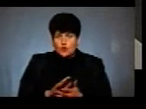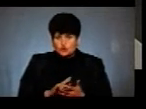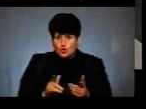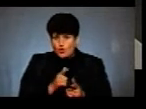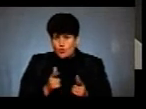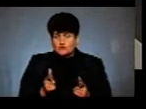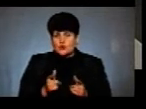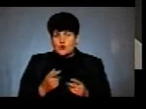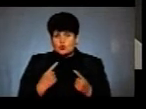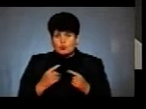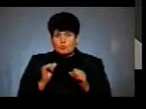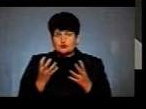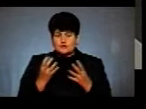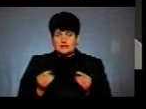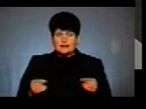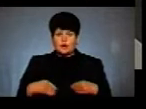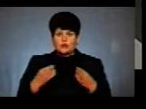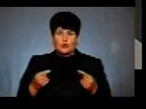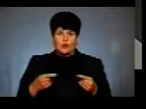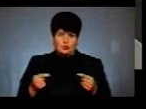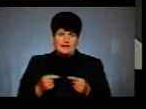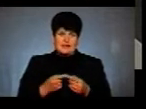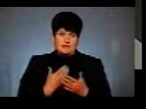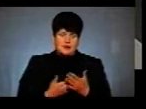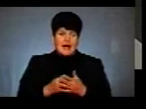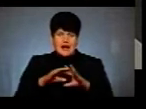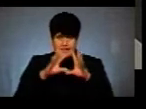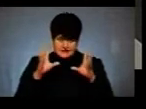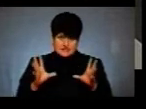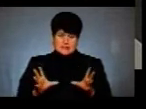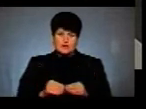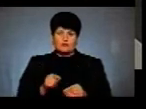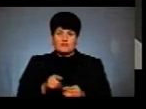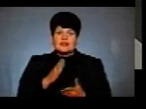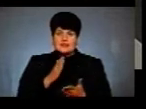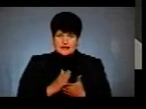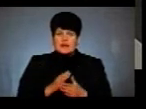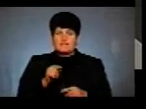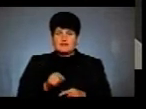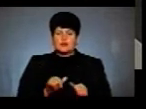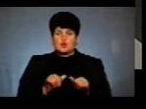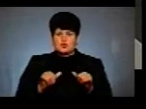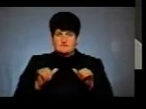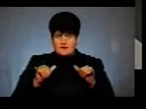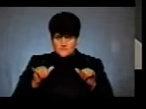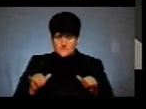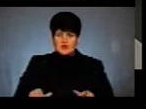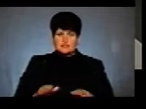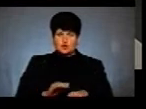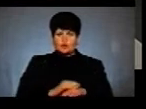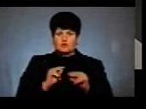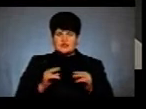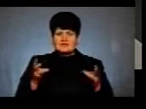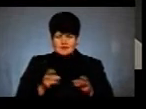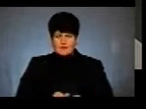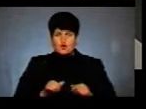зможемо ще з Богданом Богдановичем якісь дати більш конкретніші приклади, але якщо загалом так, то він є, він розвивається, доброчесність потрібно і далі розвивати,